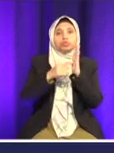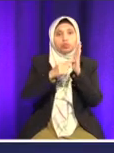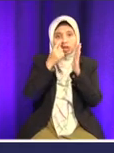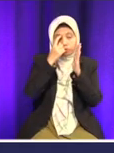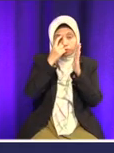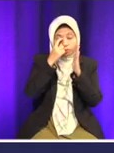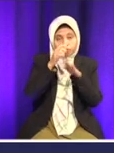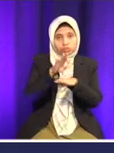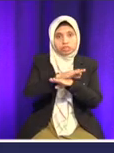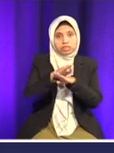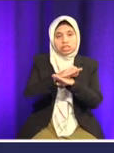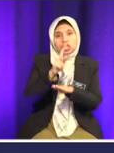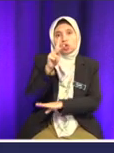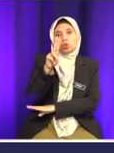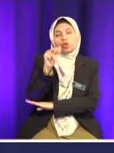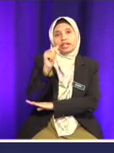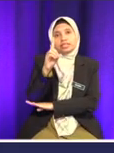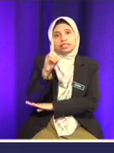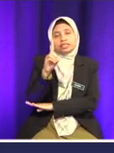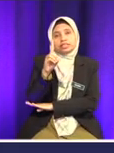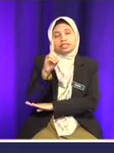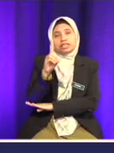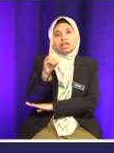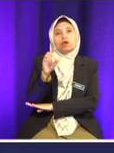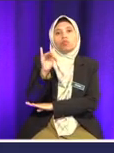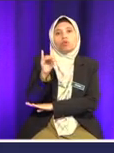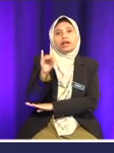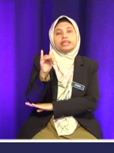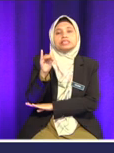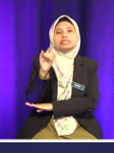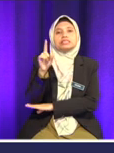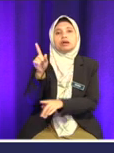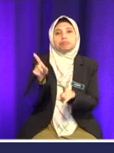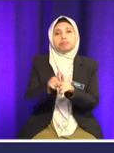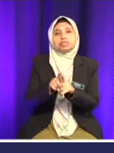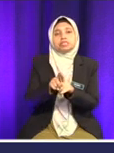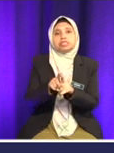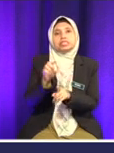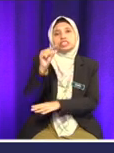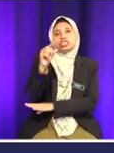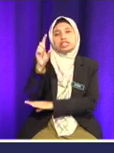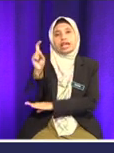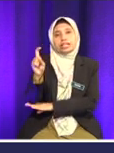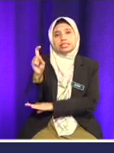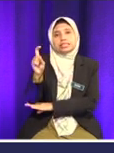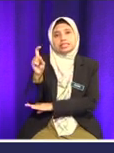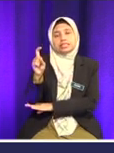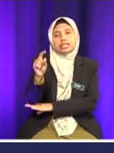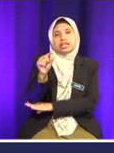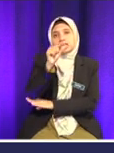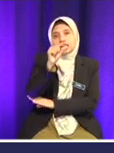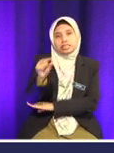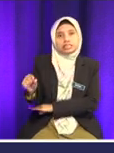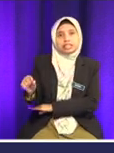kuadrat FX dan Y = GX Oke FX guys ini adalah yang dari 10